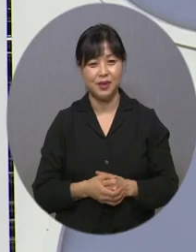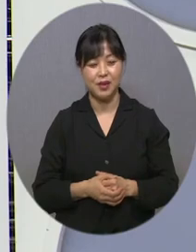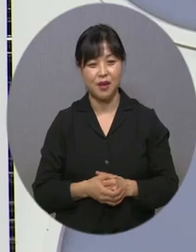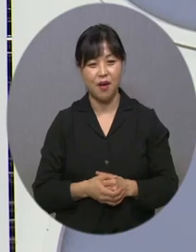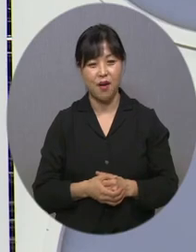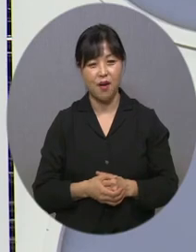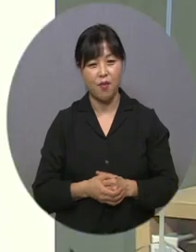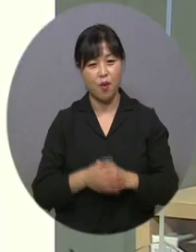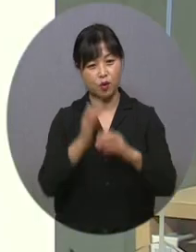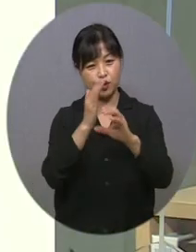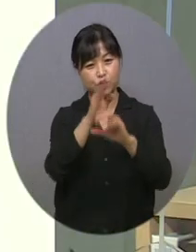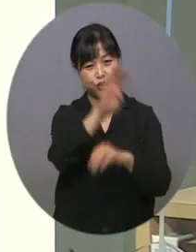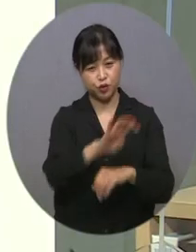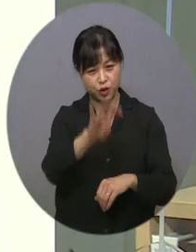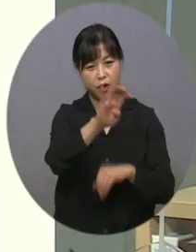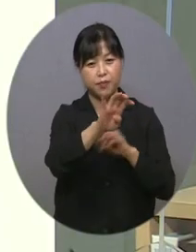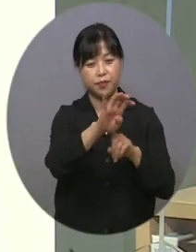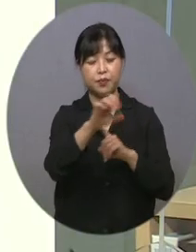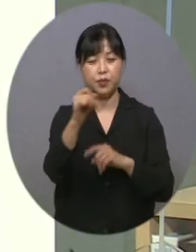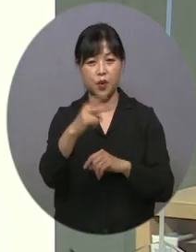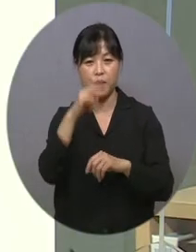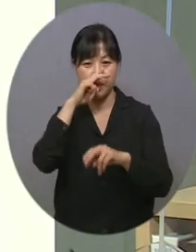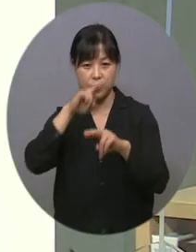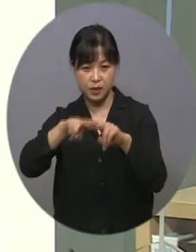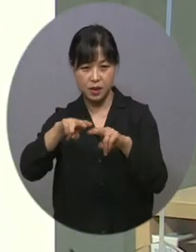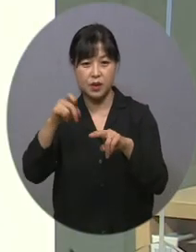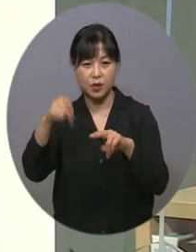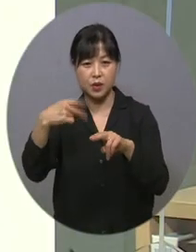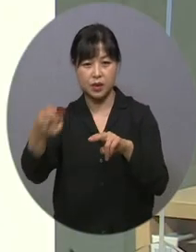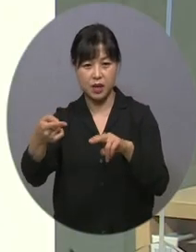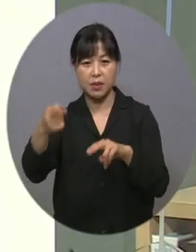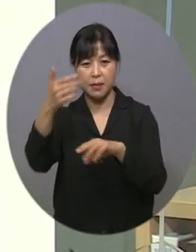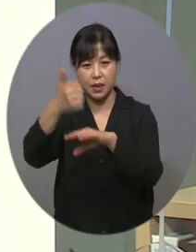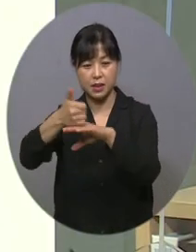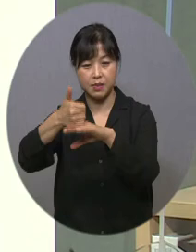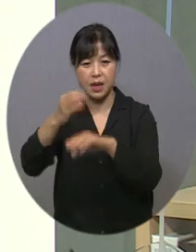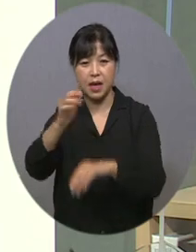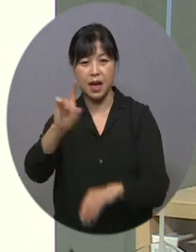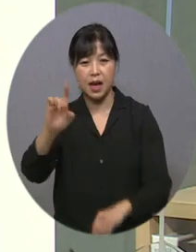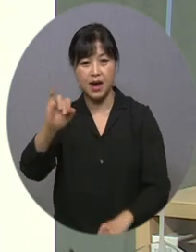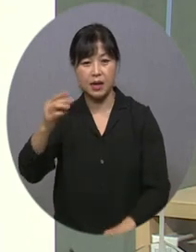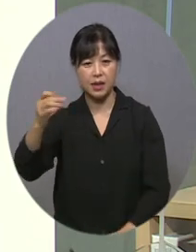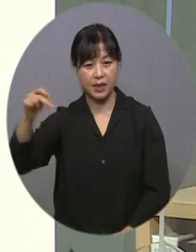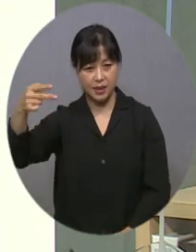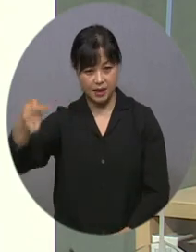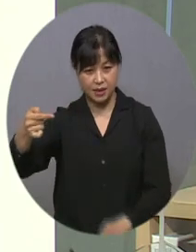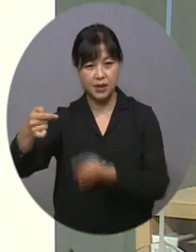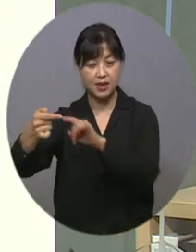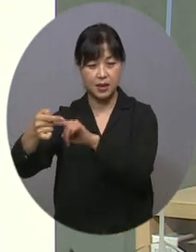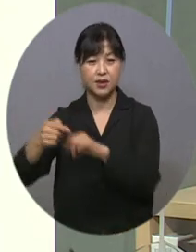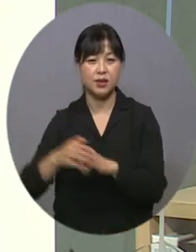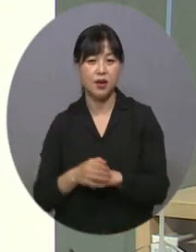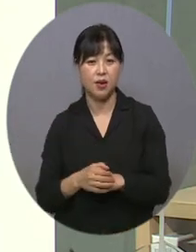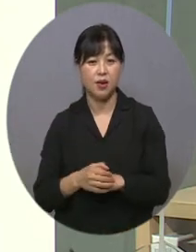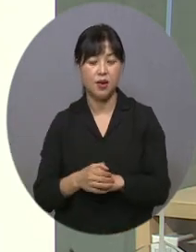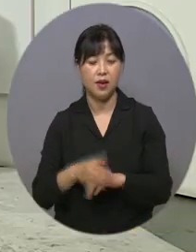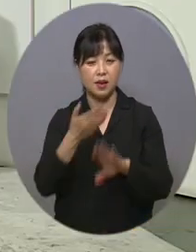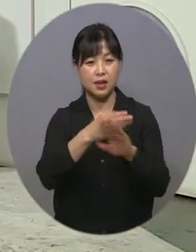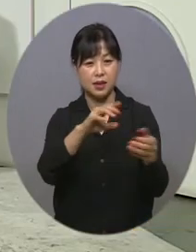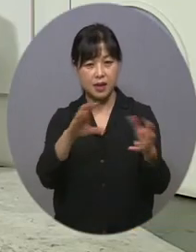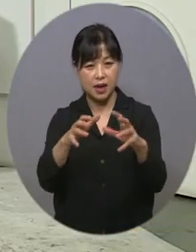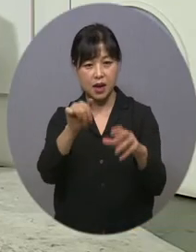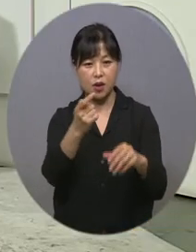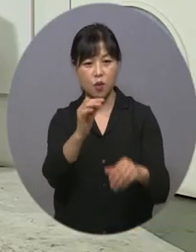예. 예. 마지막에 이제 예. 아일랜드 대사를 예, 예. 서유럽 끝으로 아일랜드. 예. 이제 해외 공관장은 끝나고 예, 예.